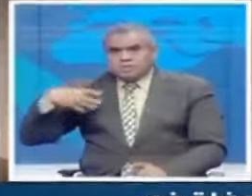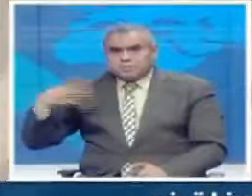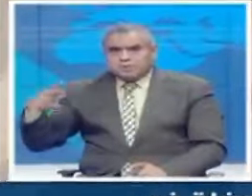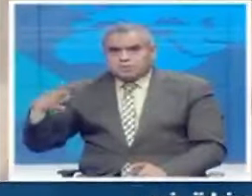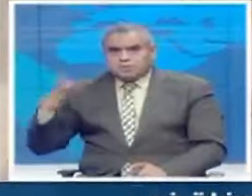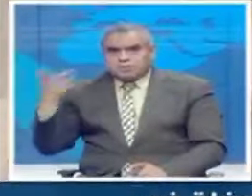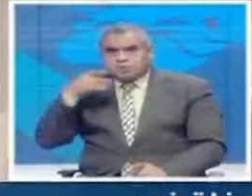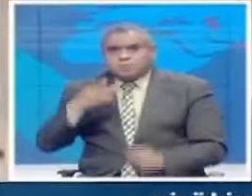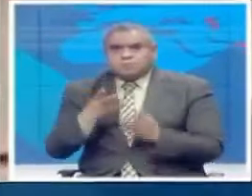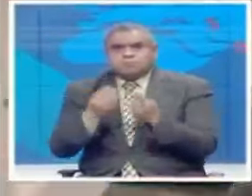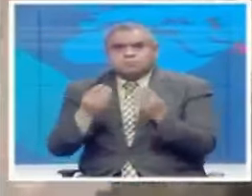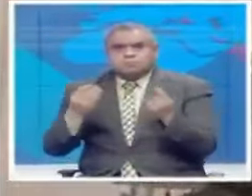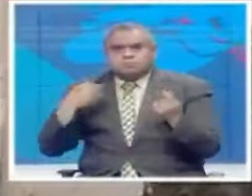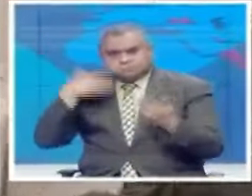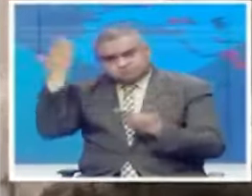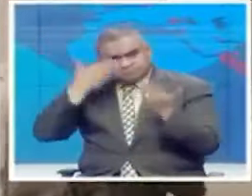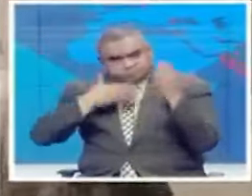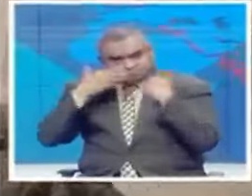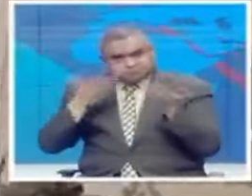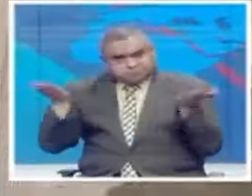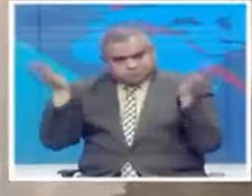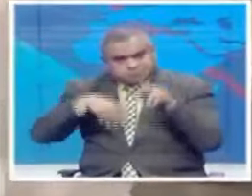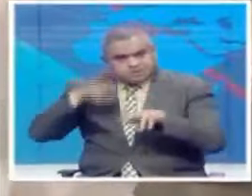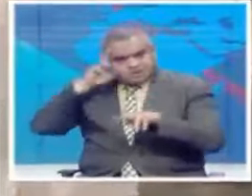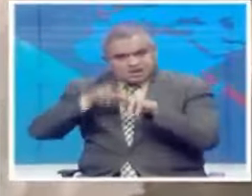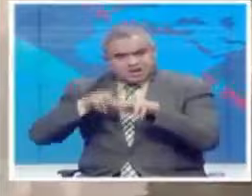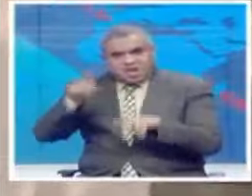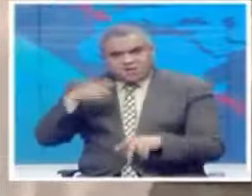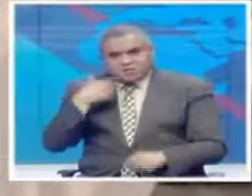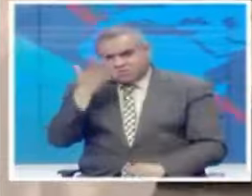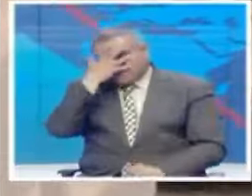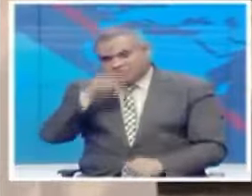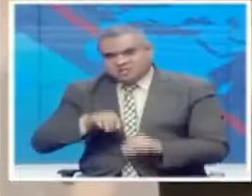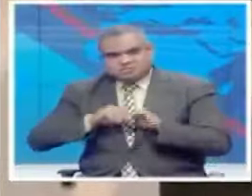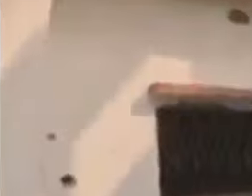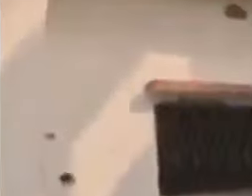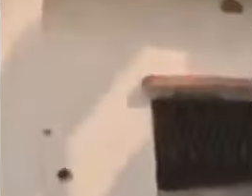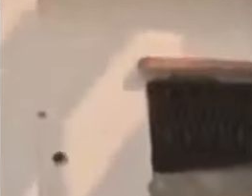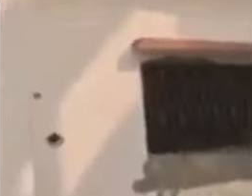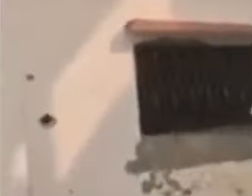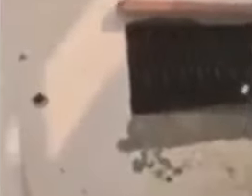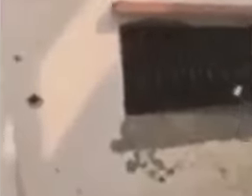2748، بينهم العشرات في حالة حرجة.